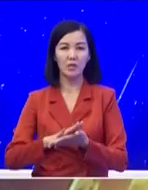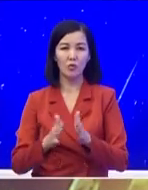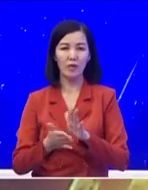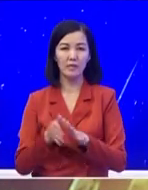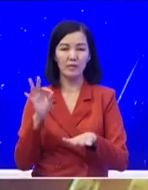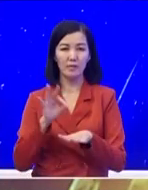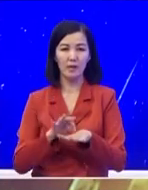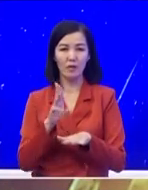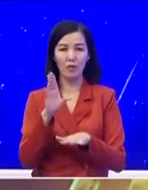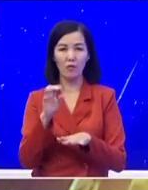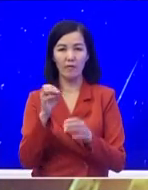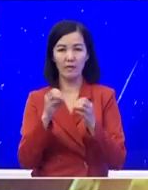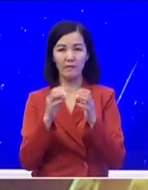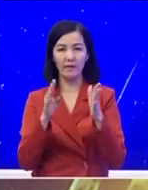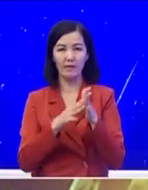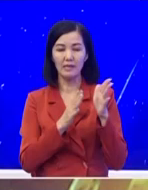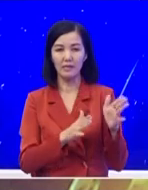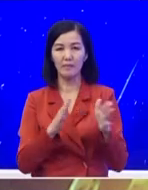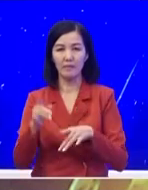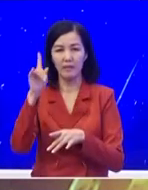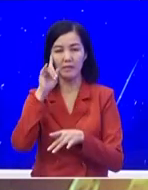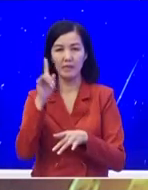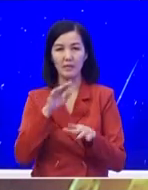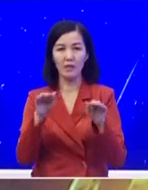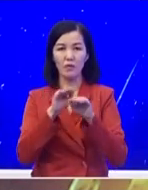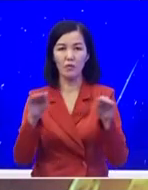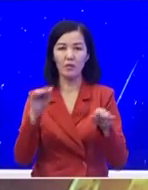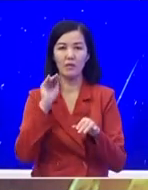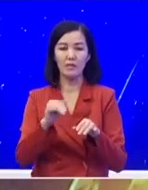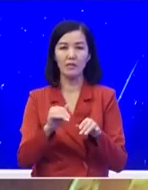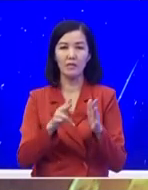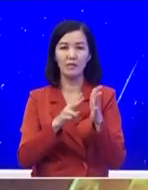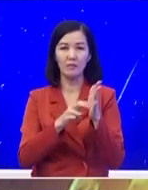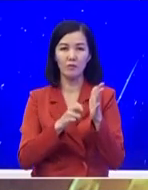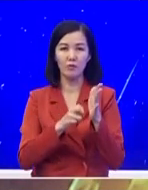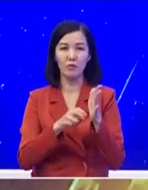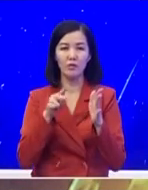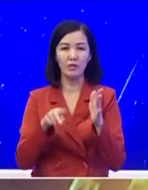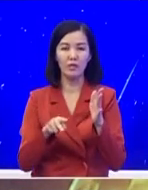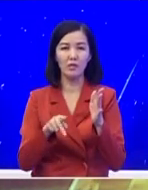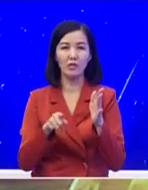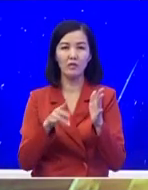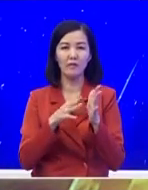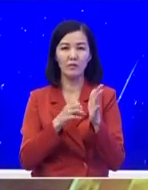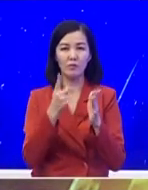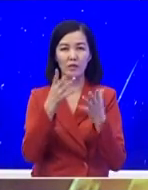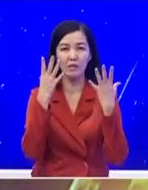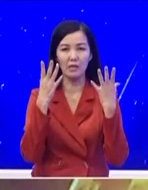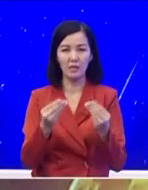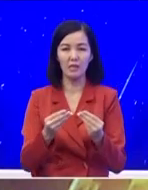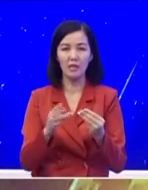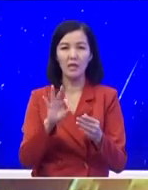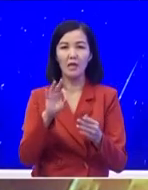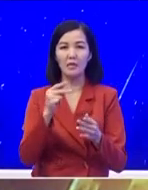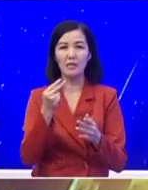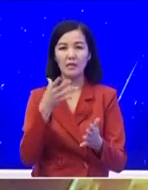Ситуация заболеваемости COVID-19 стабилизировалась в Казахстане на уровне 1700-1800 человек в сутки. Социальная выплата